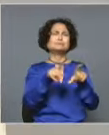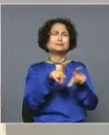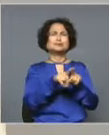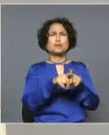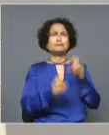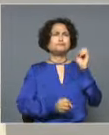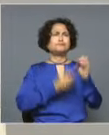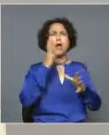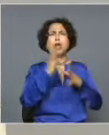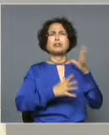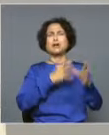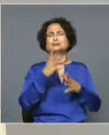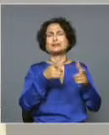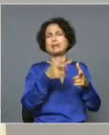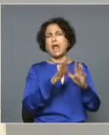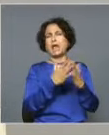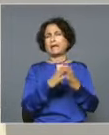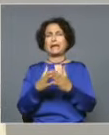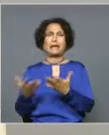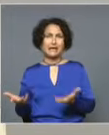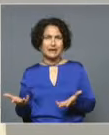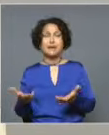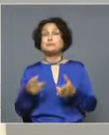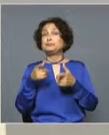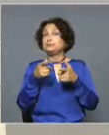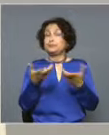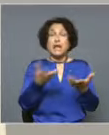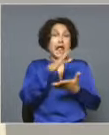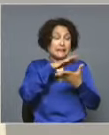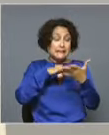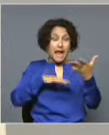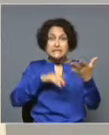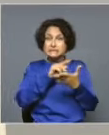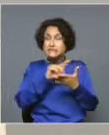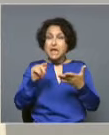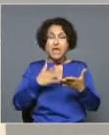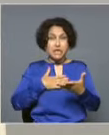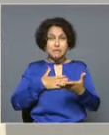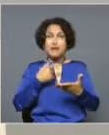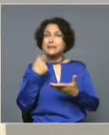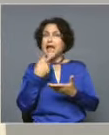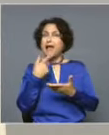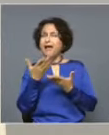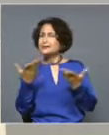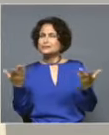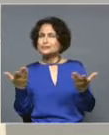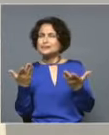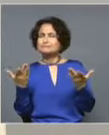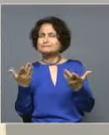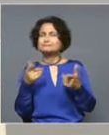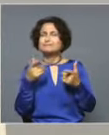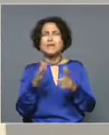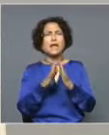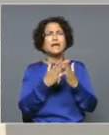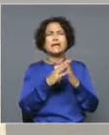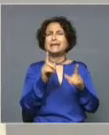книги, всъщност. Но това, което текста има да ни каже, е, че все пак книгите